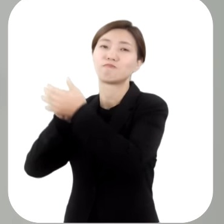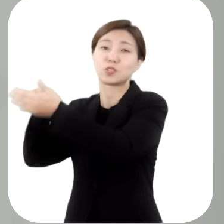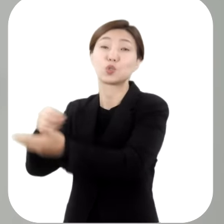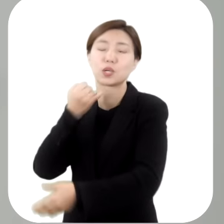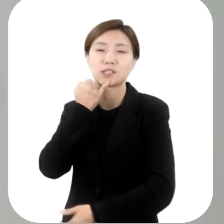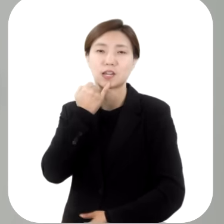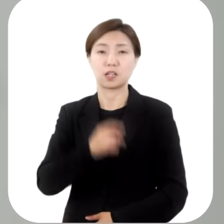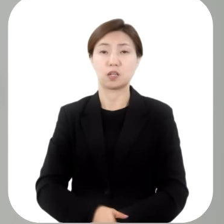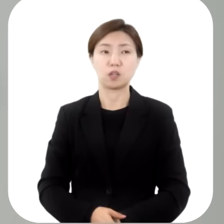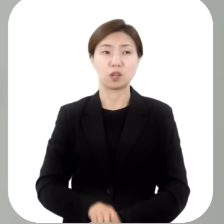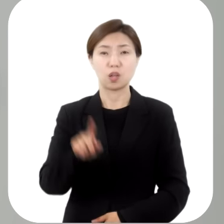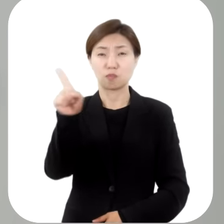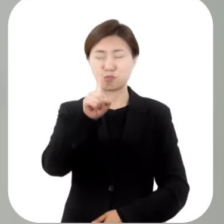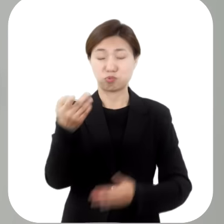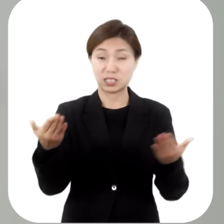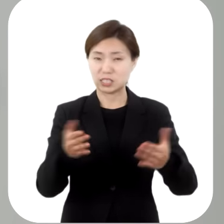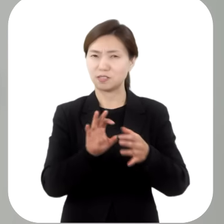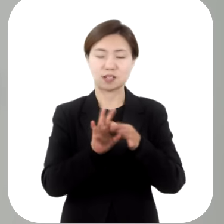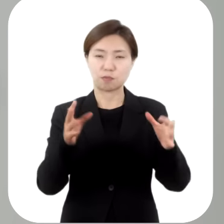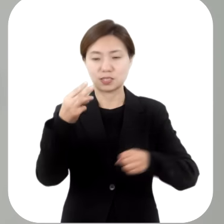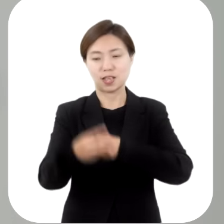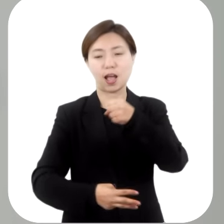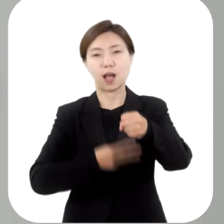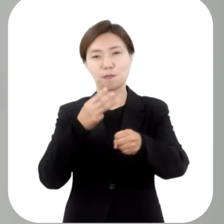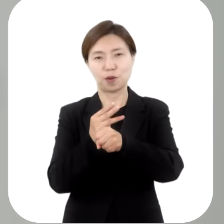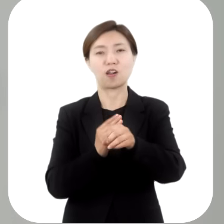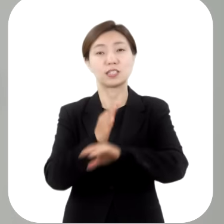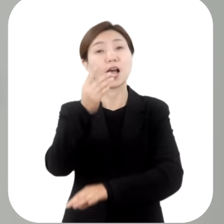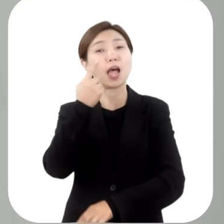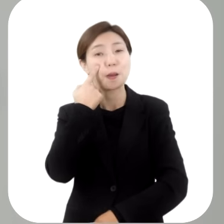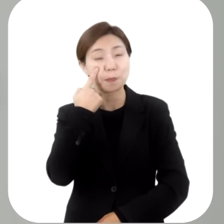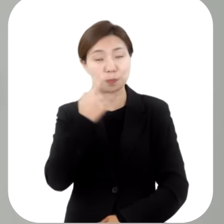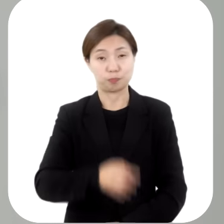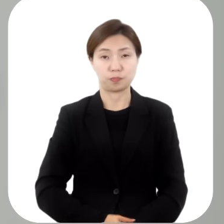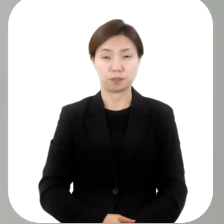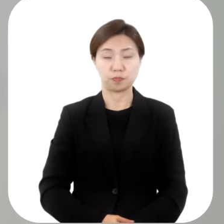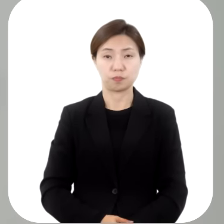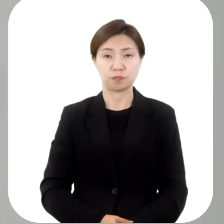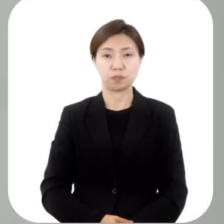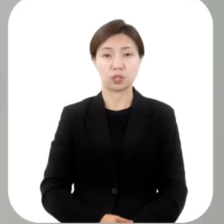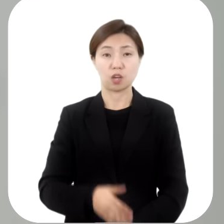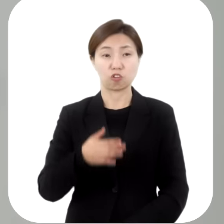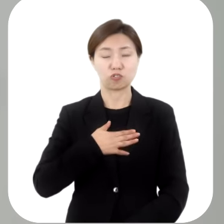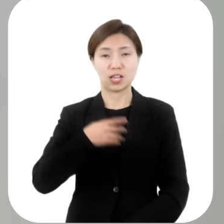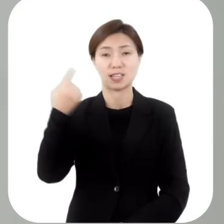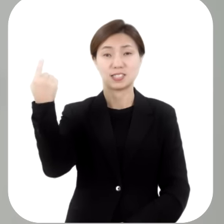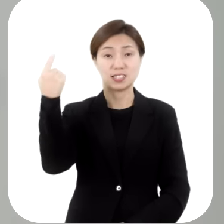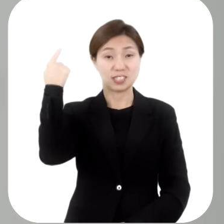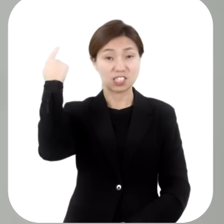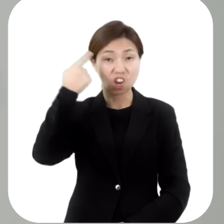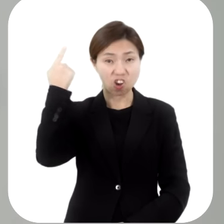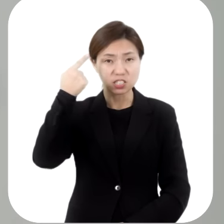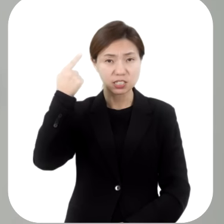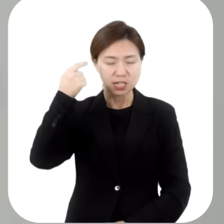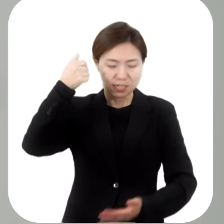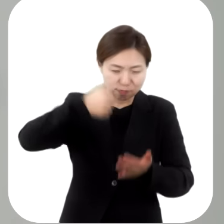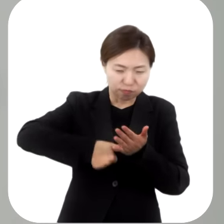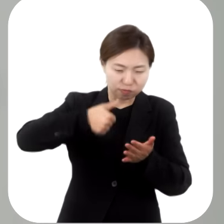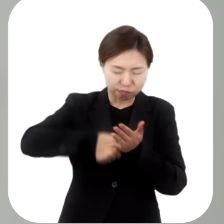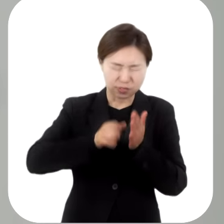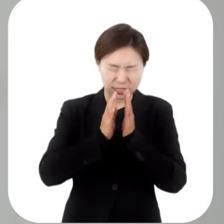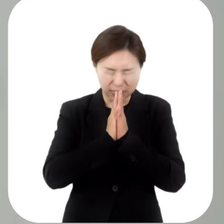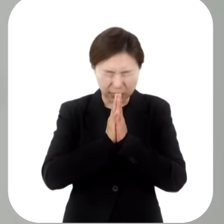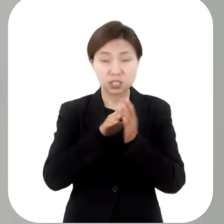그러고 무슨 일이든 한 3년은 하는 건 필요합니다. 우리 천일기도 하는 이유가 거기에